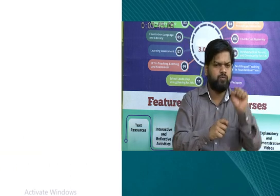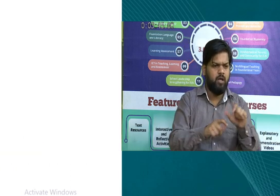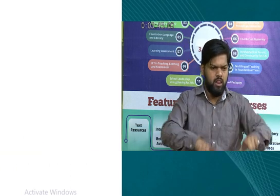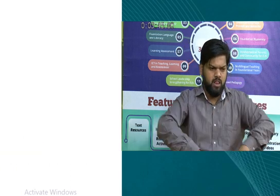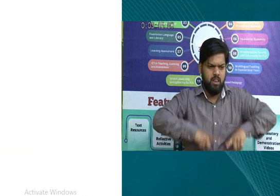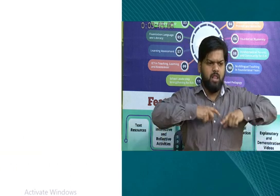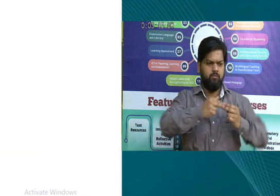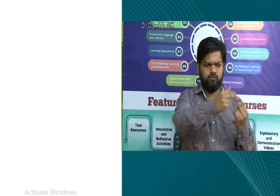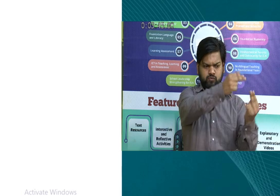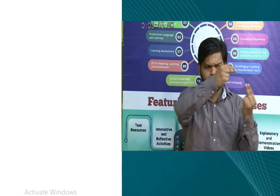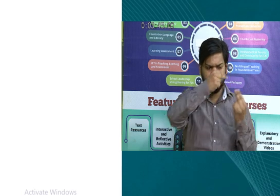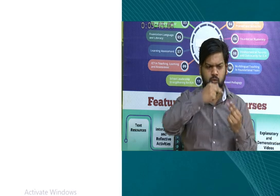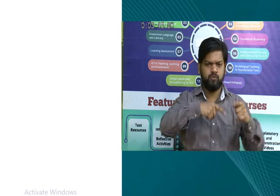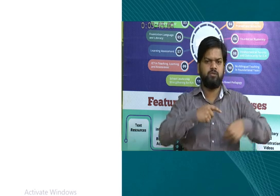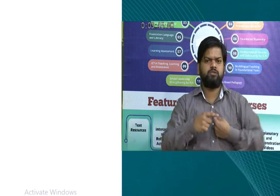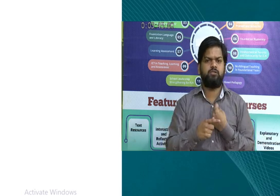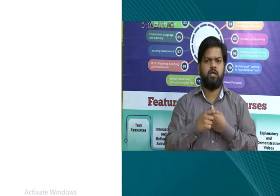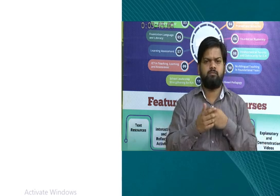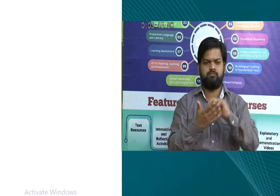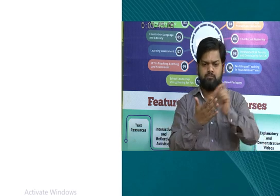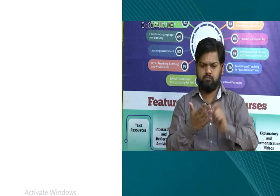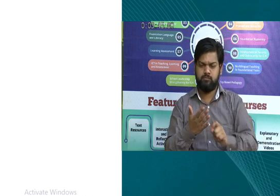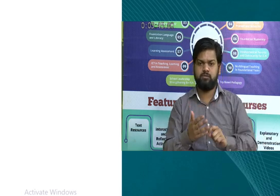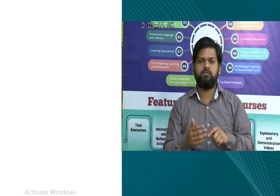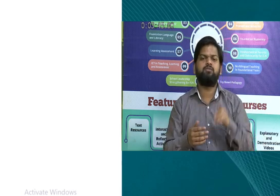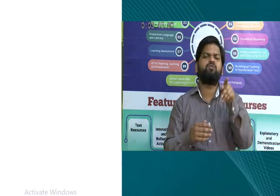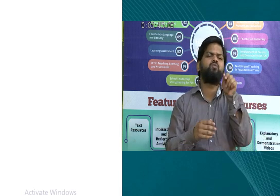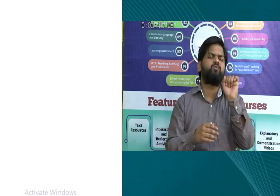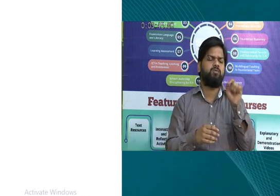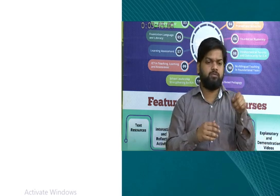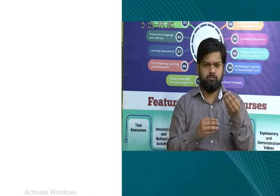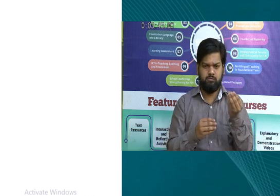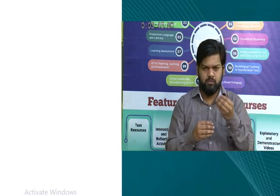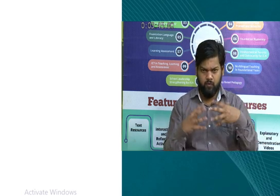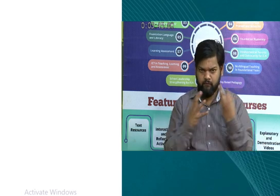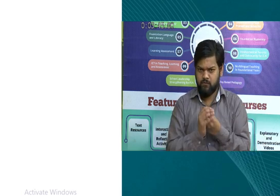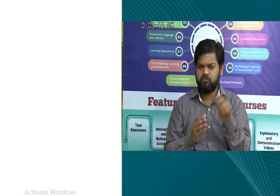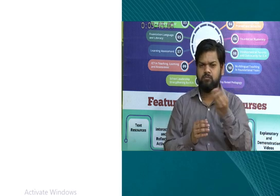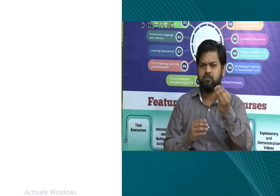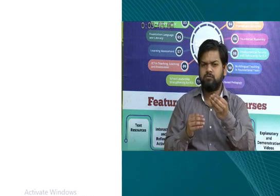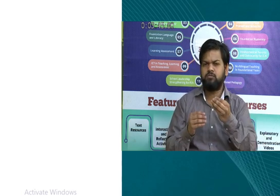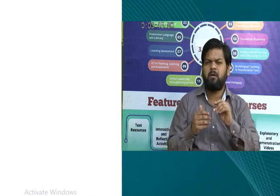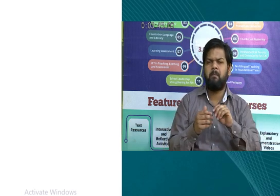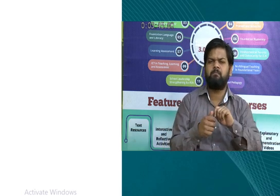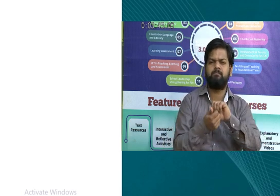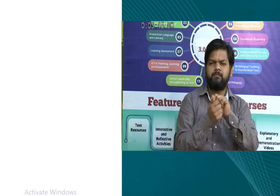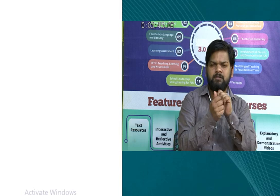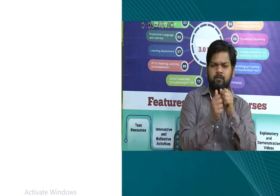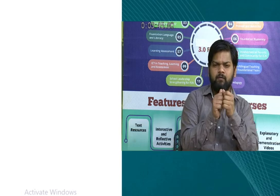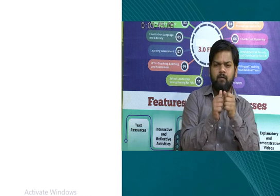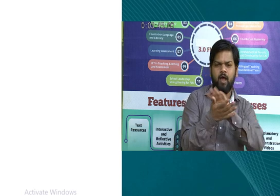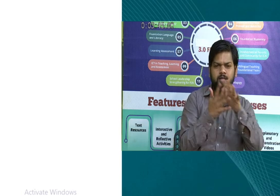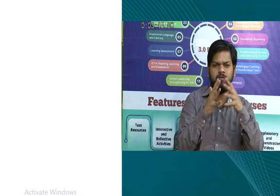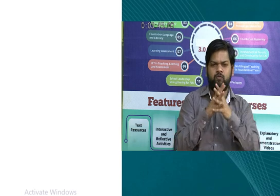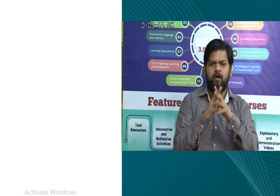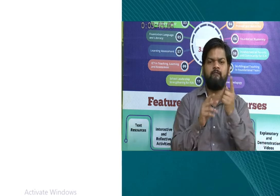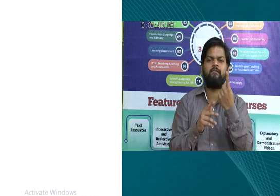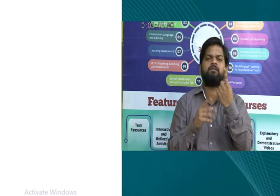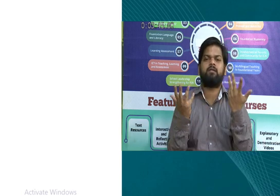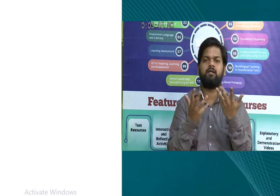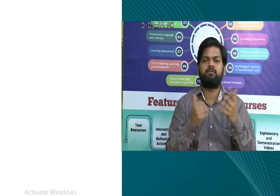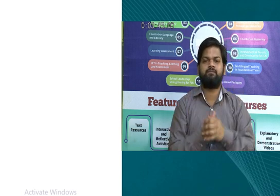और आगे बढ़ते हैं हमारे पास संशोधन ग्रह कार्य भी है हमारे क्योंकि समावेशी कक्षा है तो पहले जो हमारा प्रश्न है संशोधित